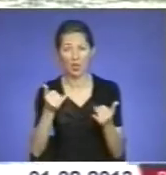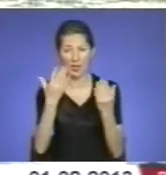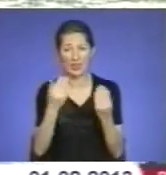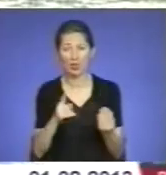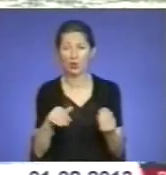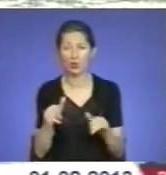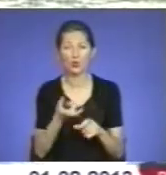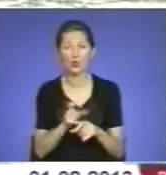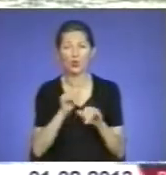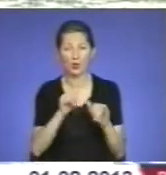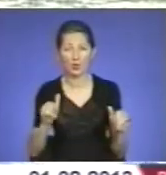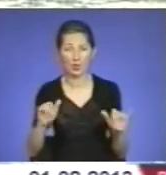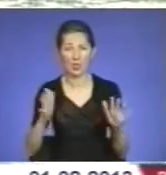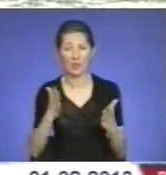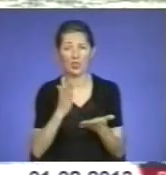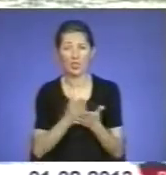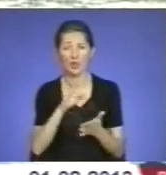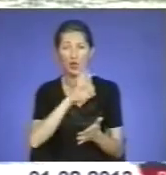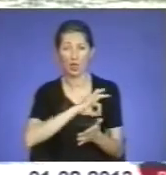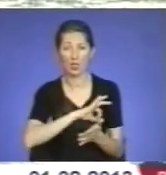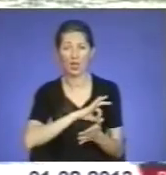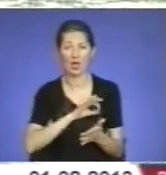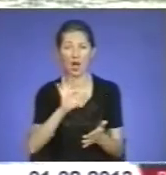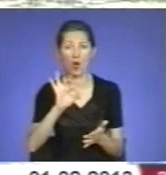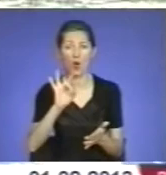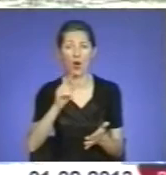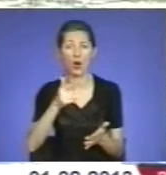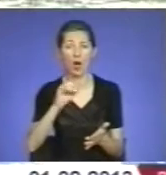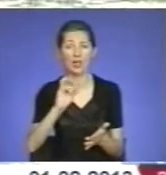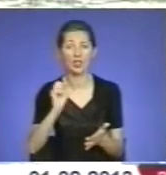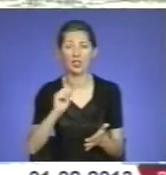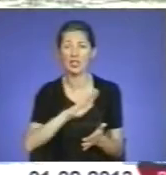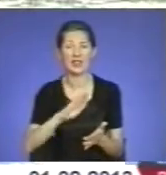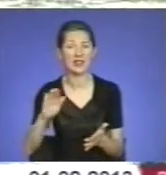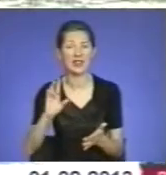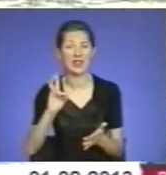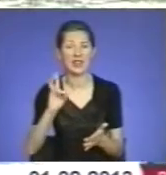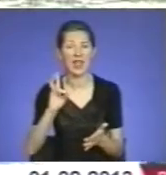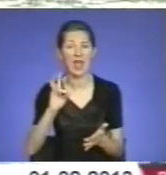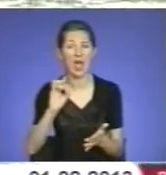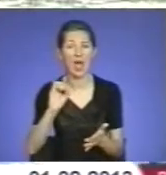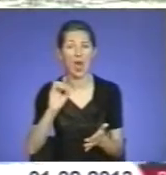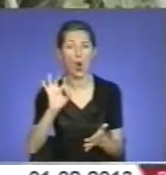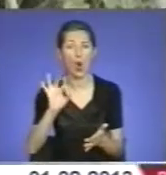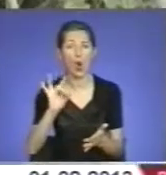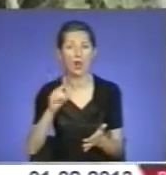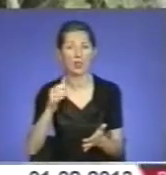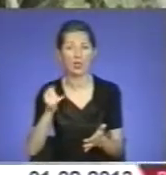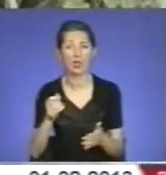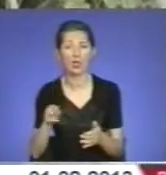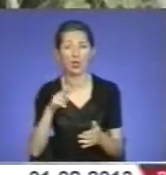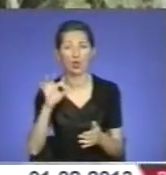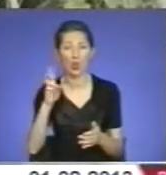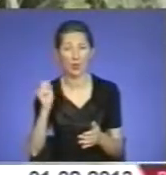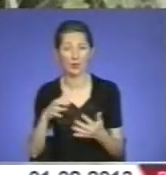дуже поширеним явищем стало використання органічних, неорганічних добрив у сільському господарстві. Миючі